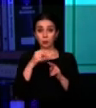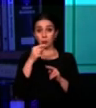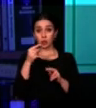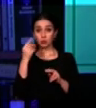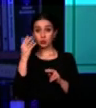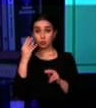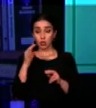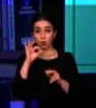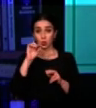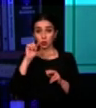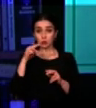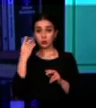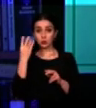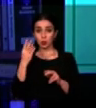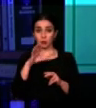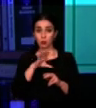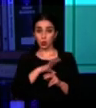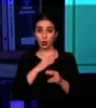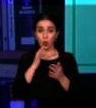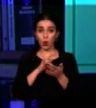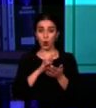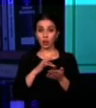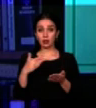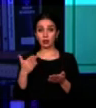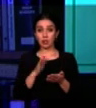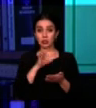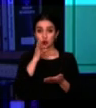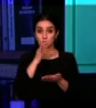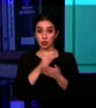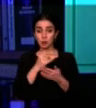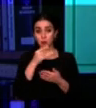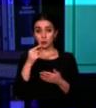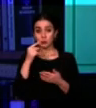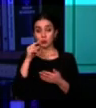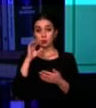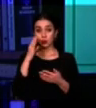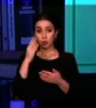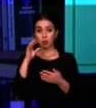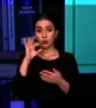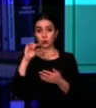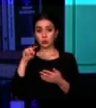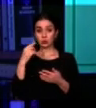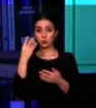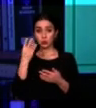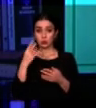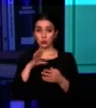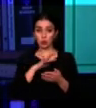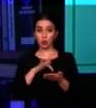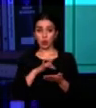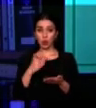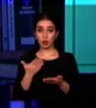4-дан 0 бұты оннан 4 кече болген оралық. Жауап минус 4-дан 0 бұты оннан 4 кече болген